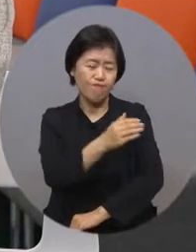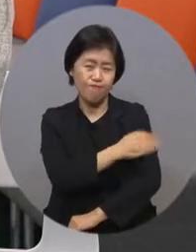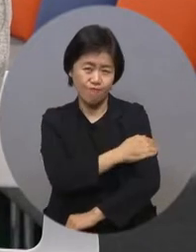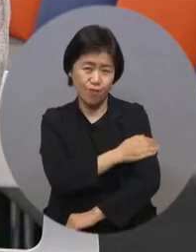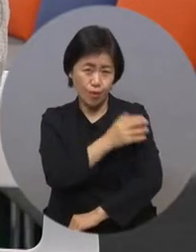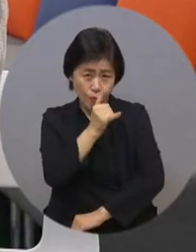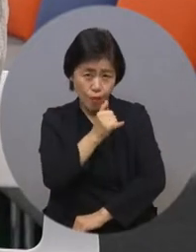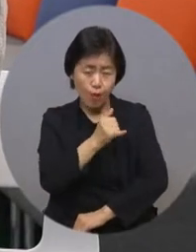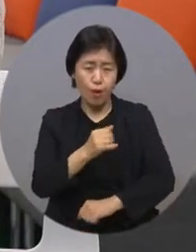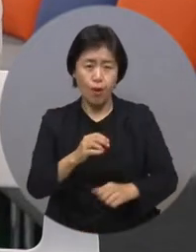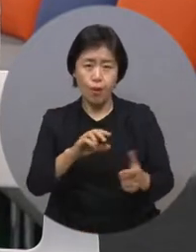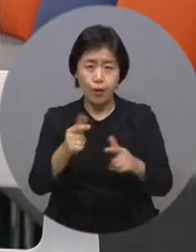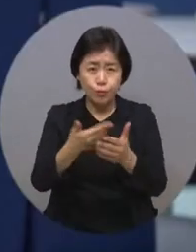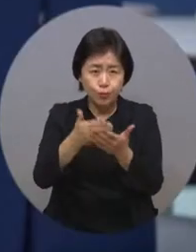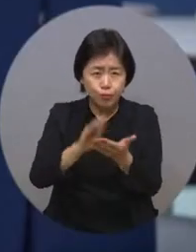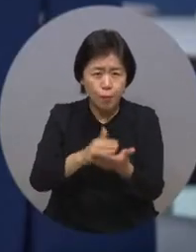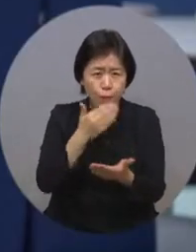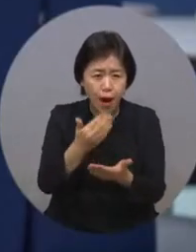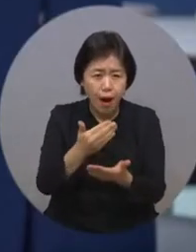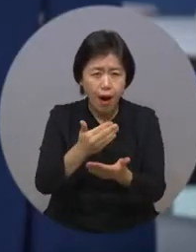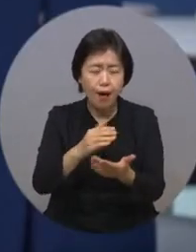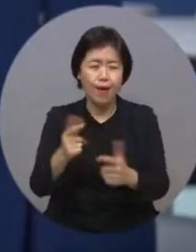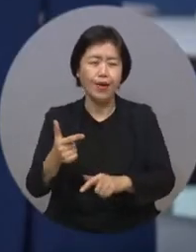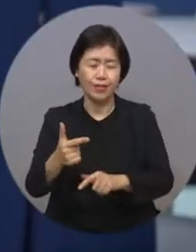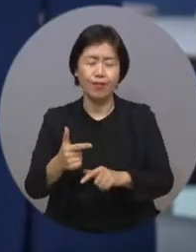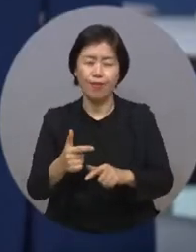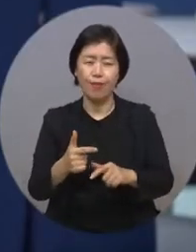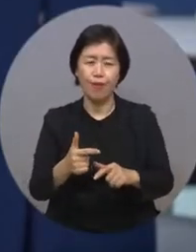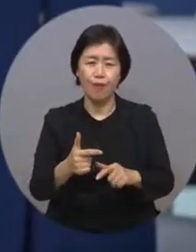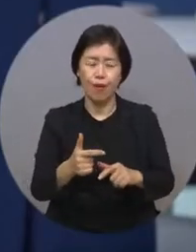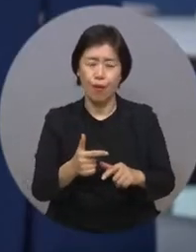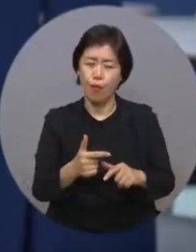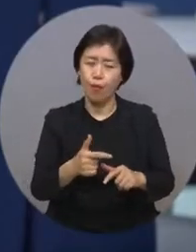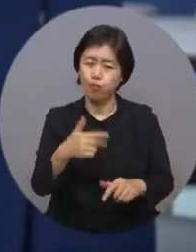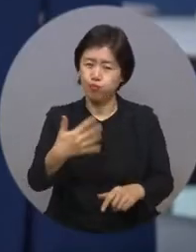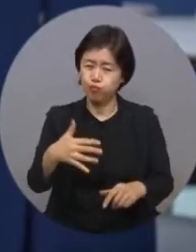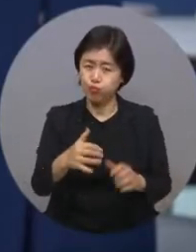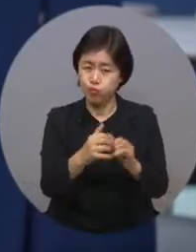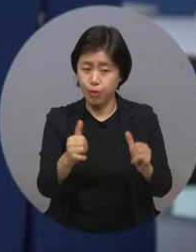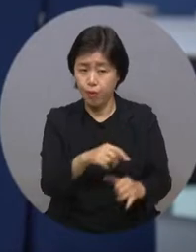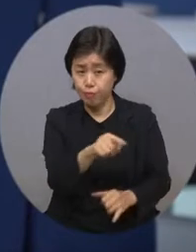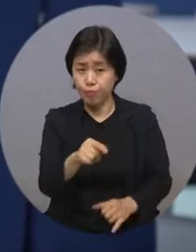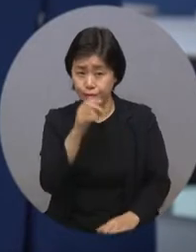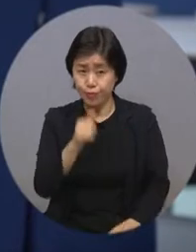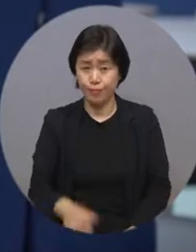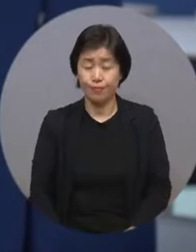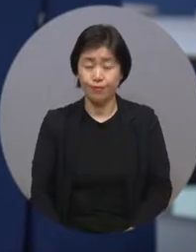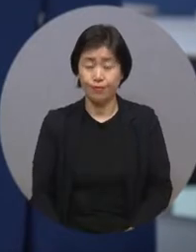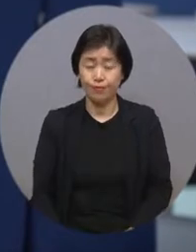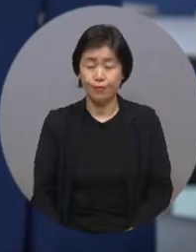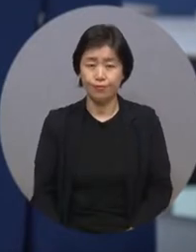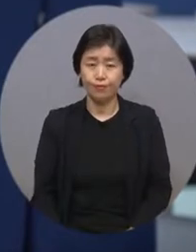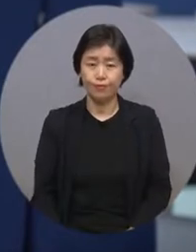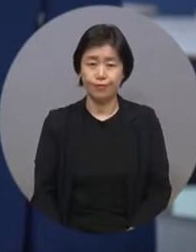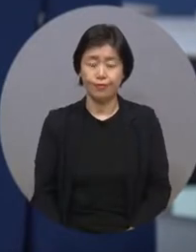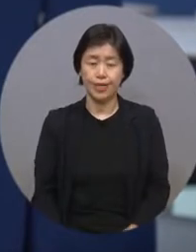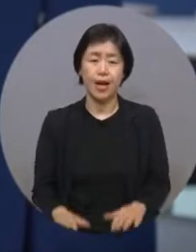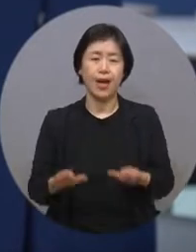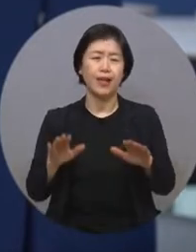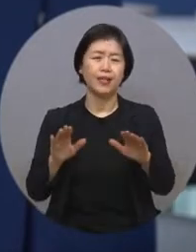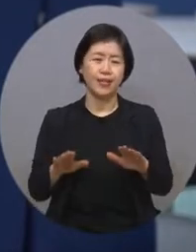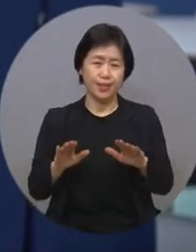친구도 있습니다. 예. 그러시면 이제 아무래도 처음에 이제 지금에 와서야 2009년부터 지금